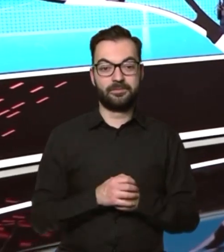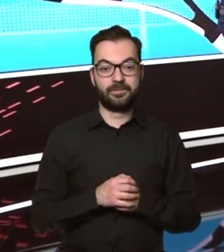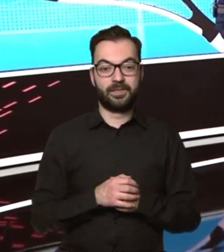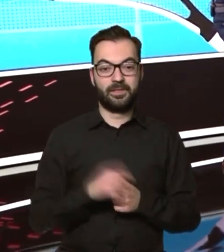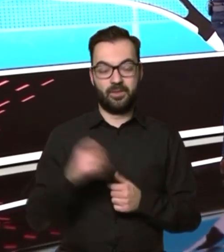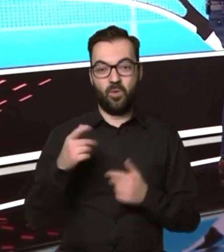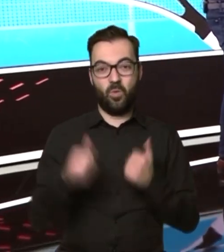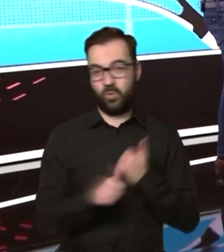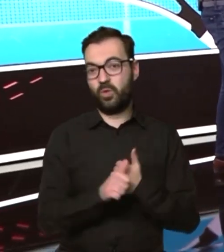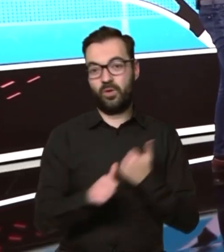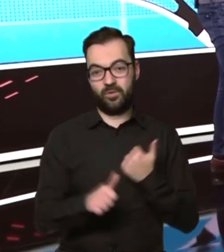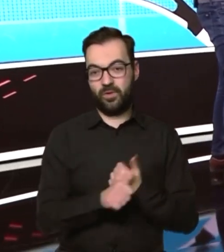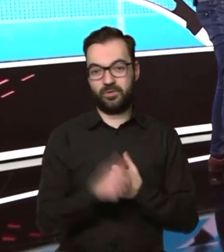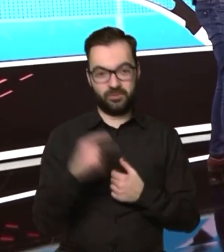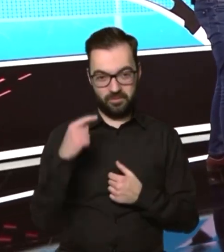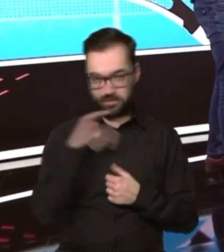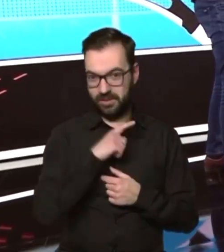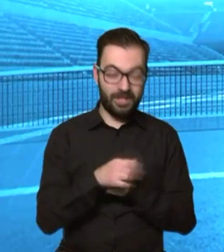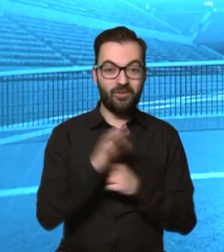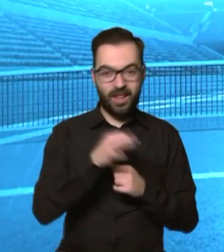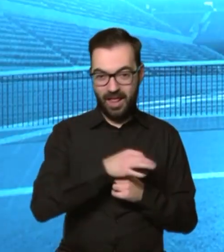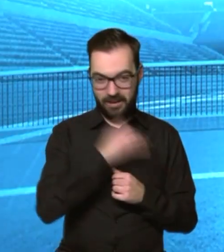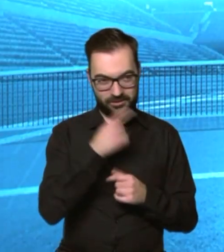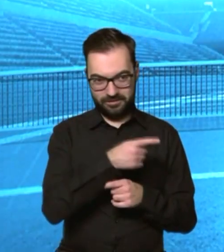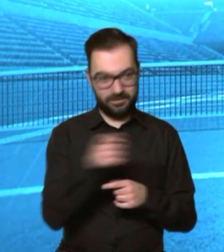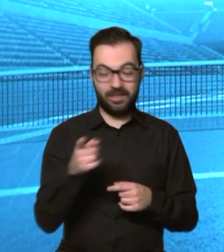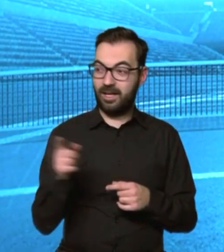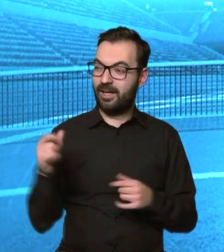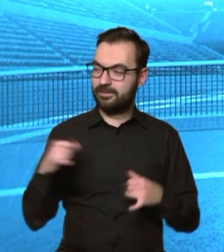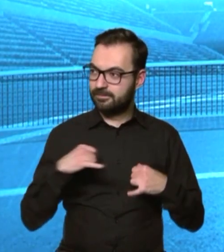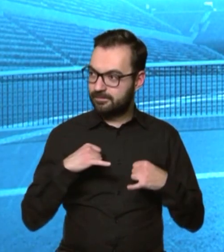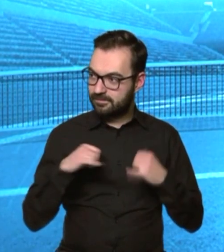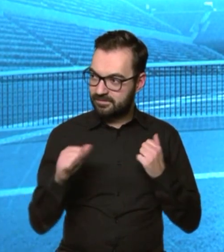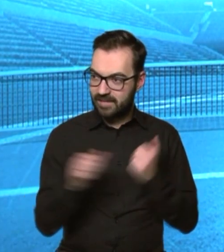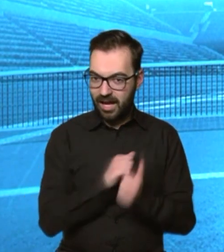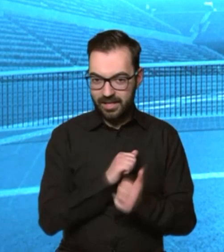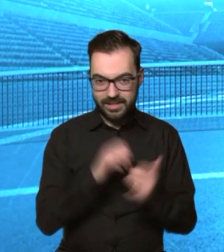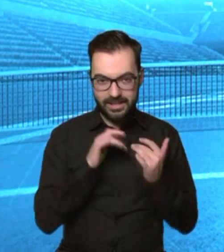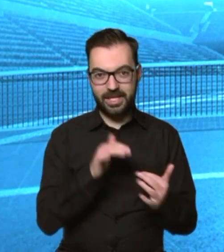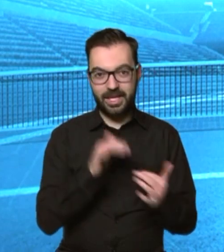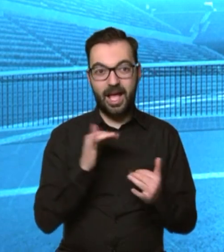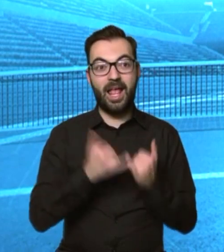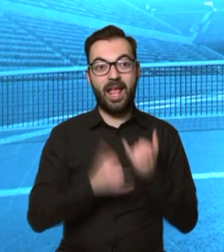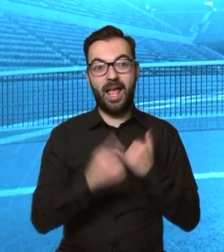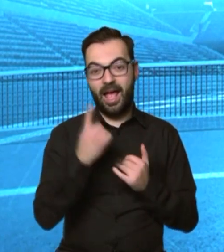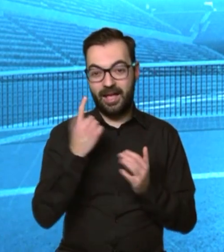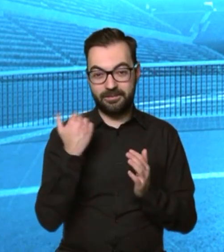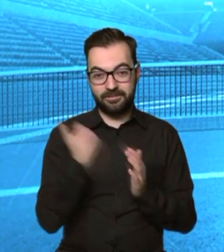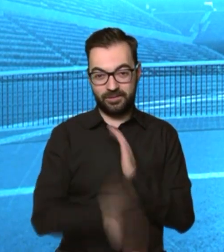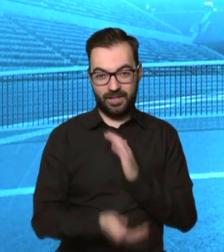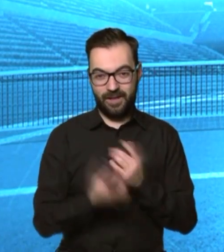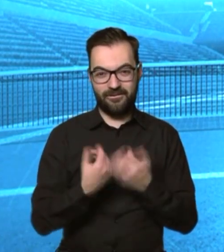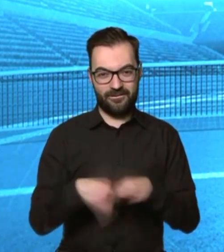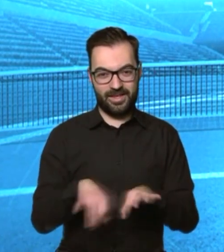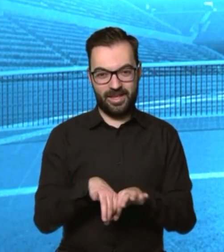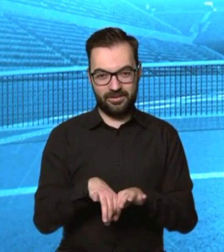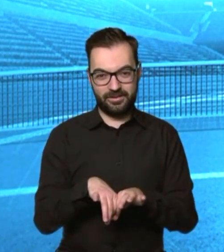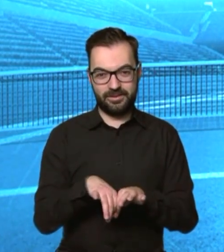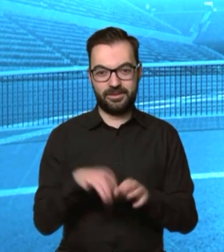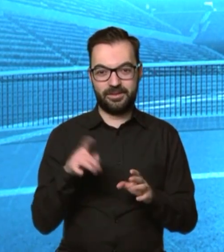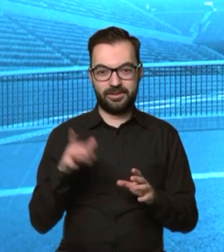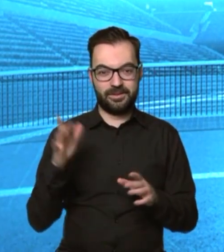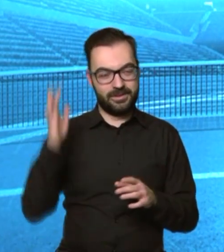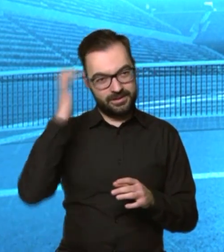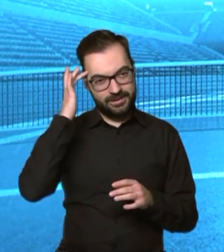naprawdę potrafi zajść za skórę nawet lepszym. Tenisista tak waleczny, że w momencie, kiedy już raz przegrał w finale turnieju wielkoszlemowego, to będzie,